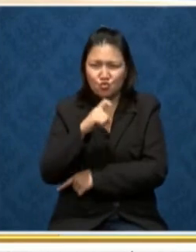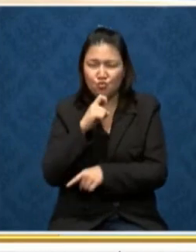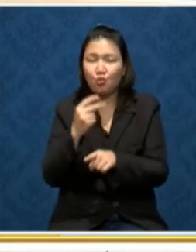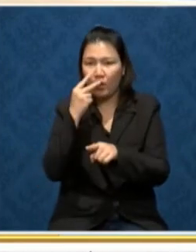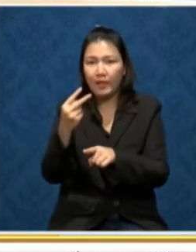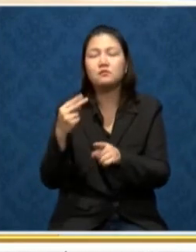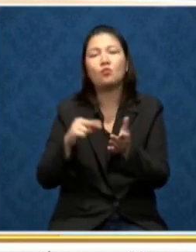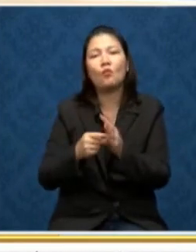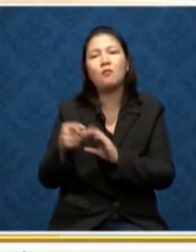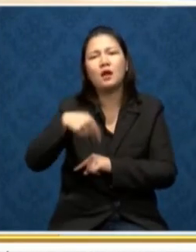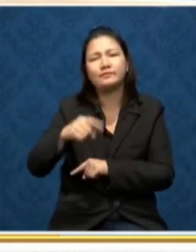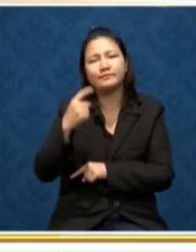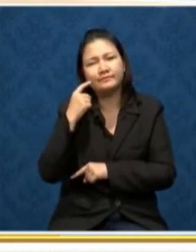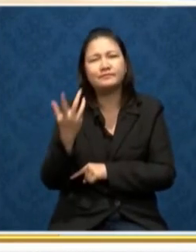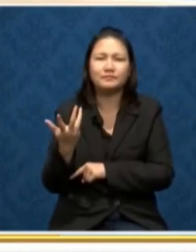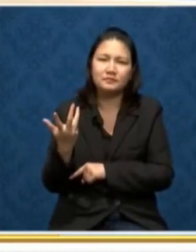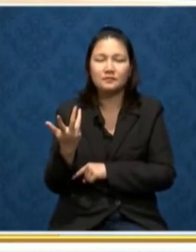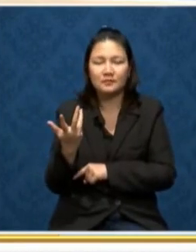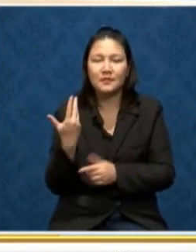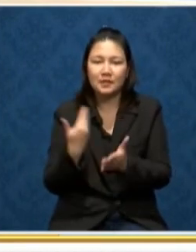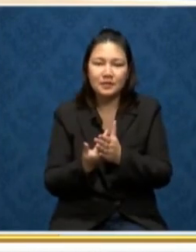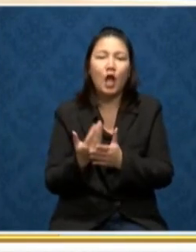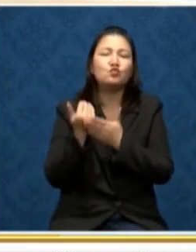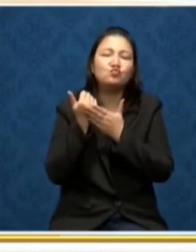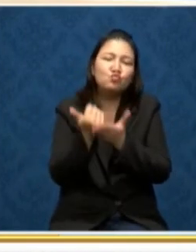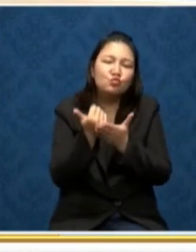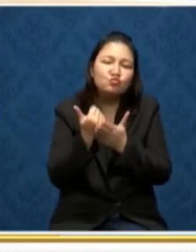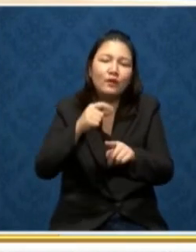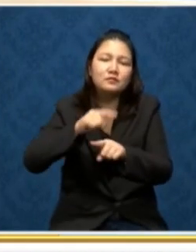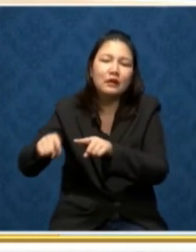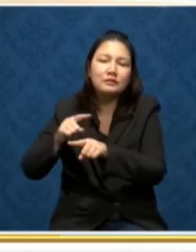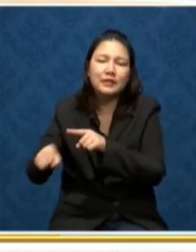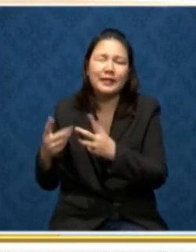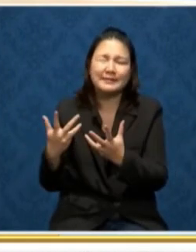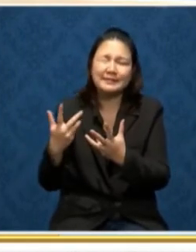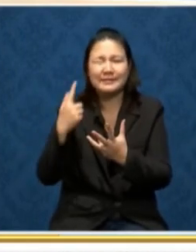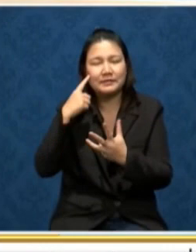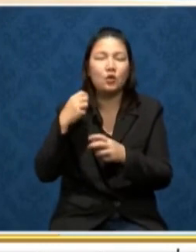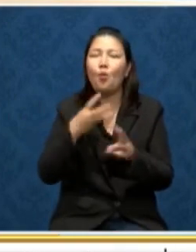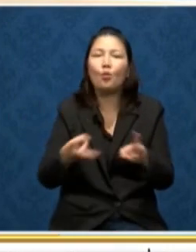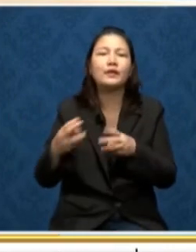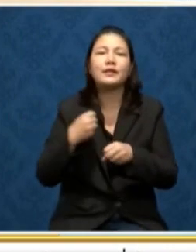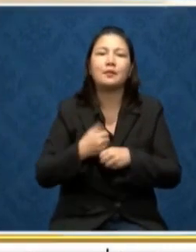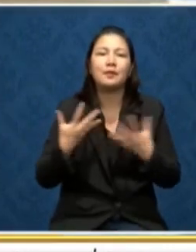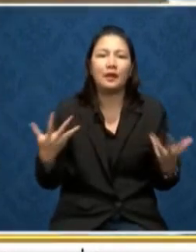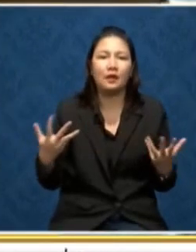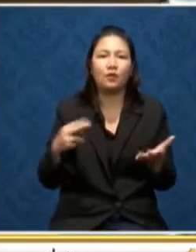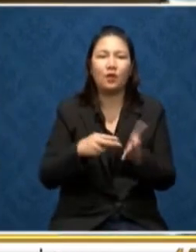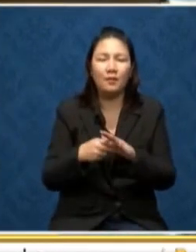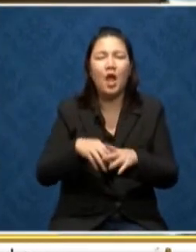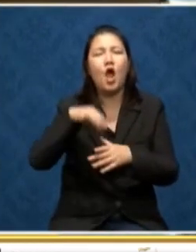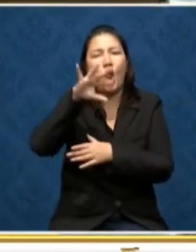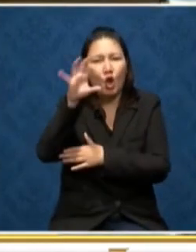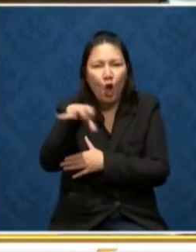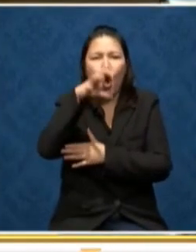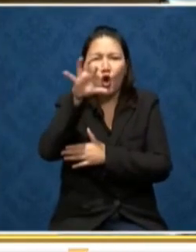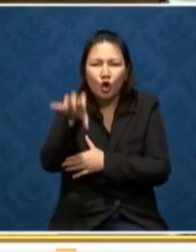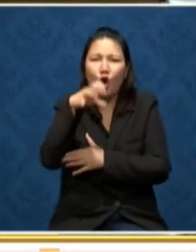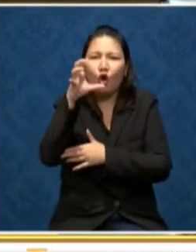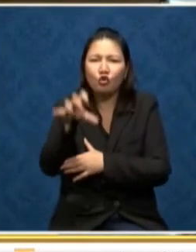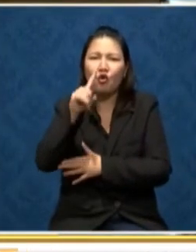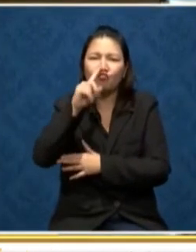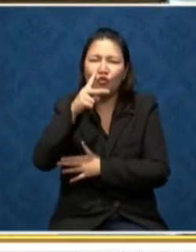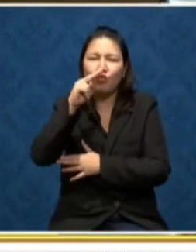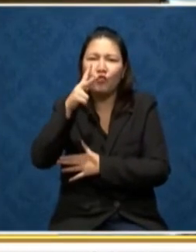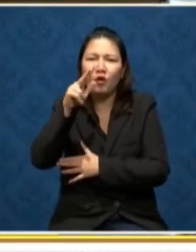เพื่จะช่วยดำเนนการติดตามหรือกู้คืนซัพทที่ศูยเสียไปกับคืนมาได้นี่เป็นการหอกซ้ำหลอกอีทีครั ทานแทานคร